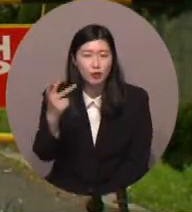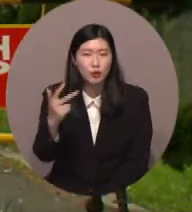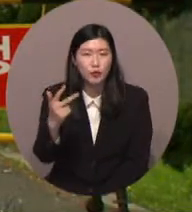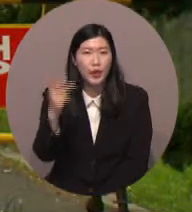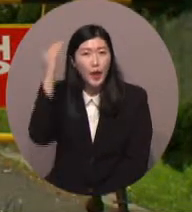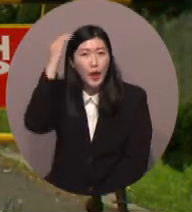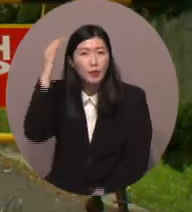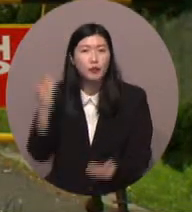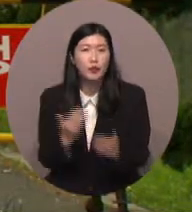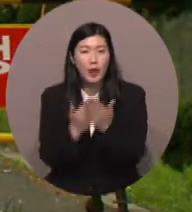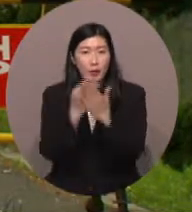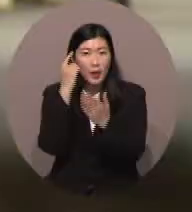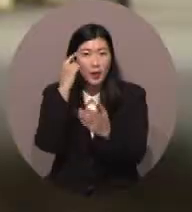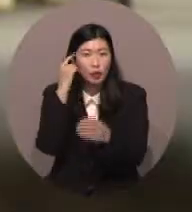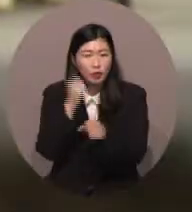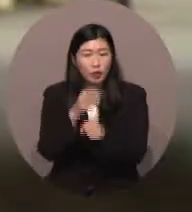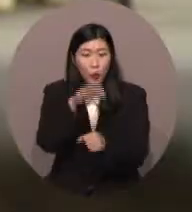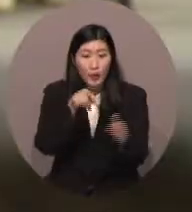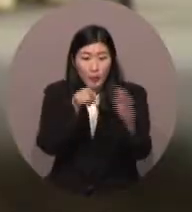한국개발연구원 현장 실사가 진행됩니다